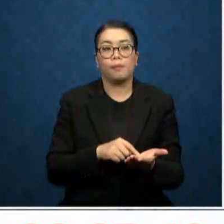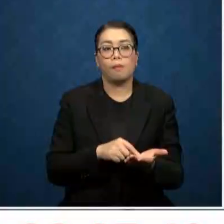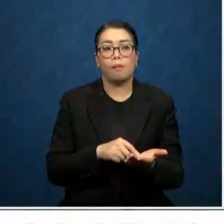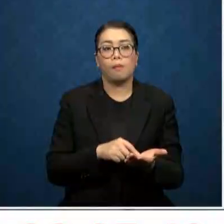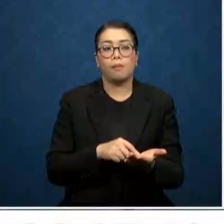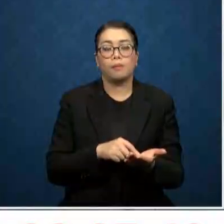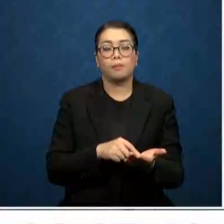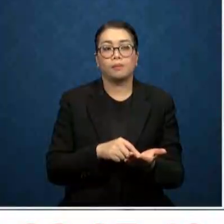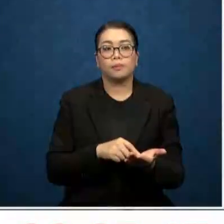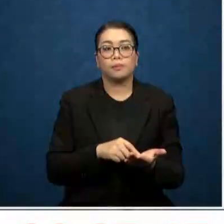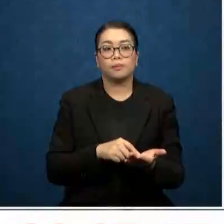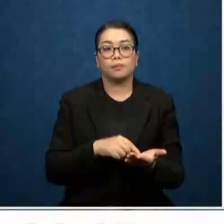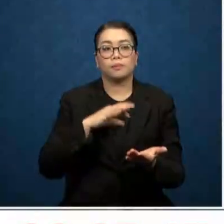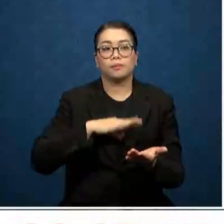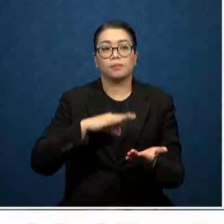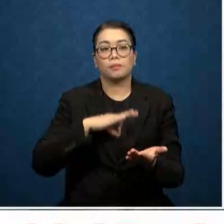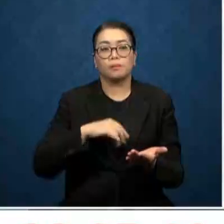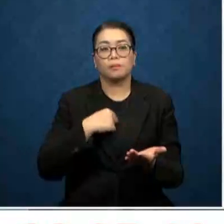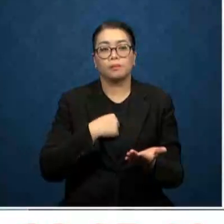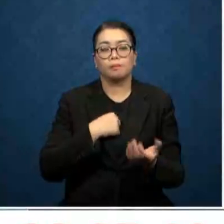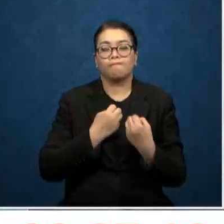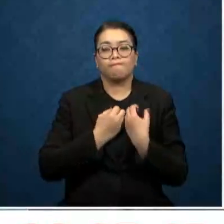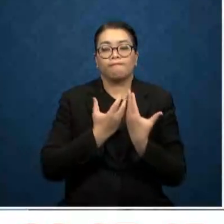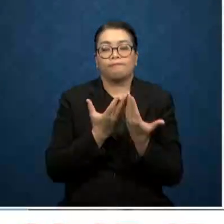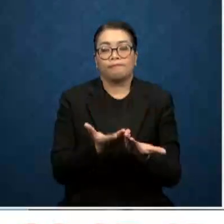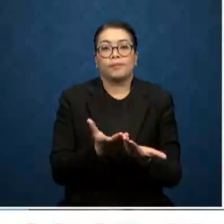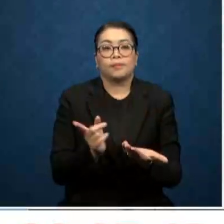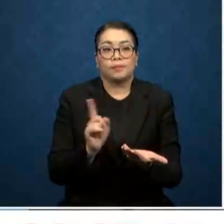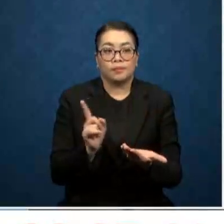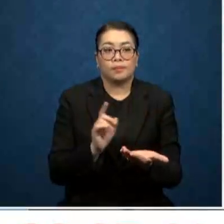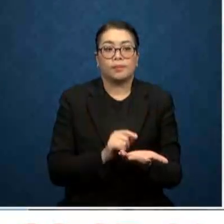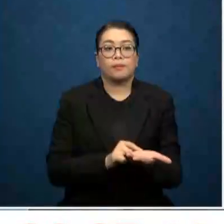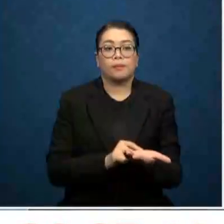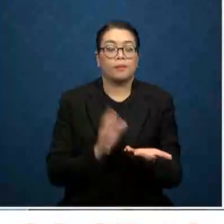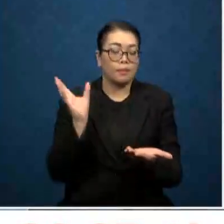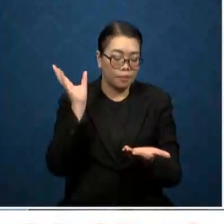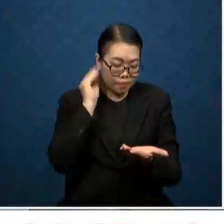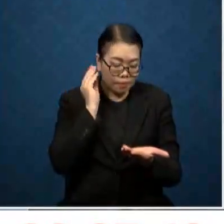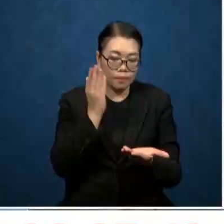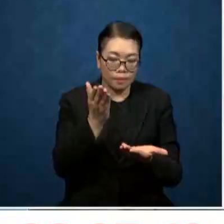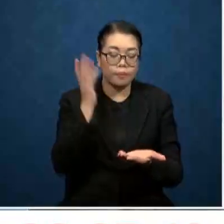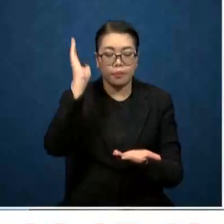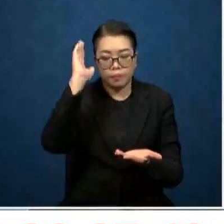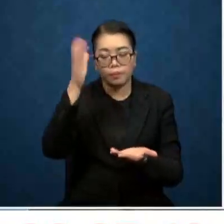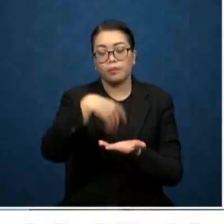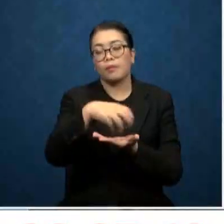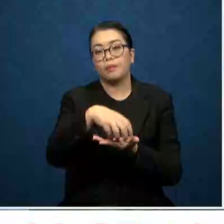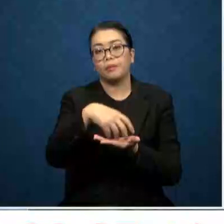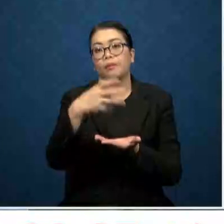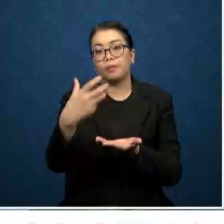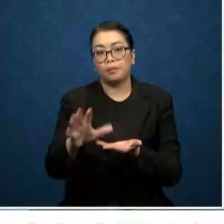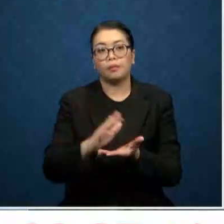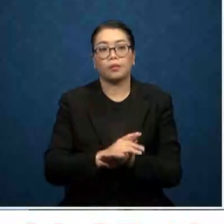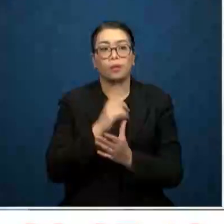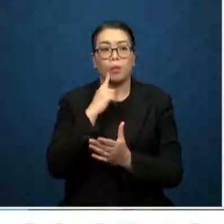ขึ้นเกิดความรู้สึกและมีแดงบันดาลใจอย่างยิ่งเมื่อได้ฟังท่านอาจารย์บุญส่งนำเสนอ